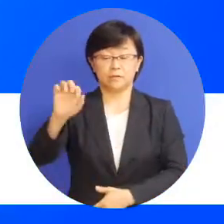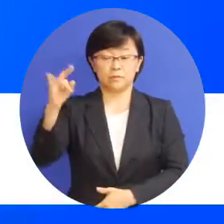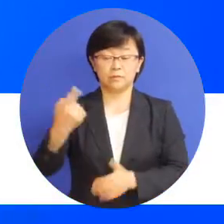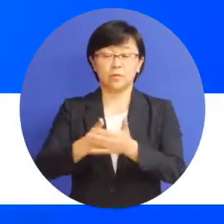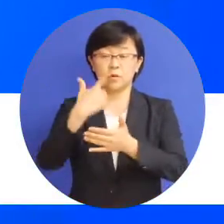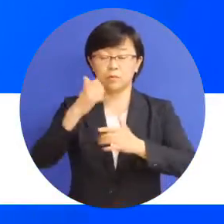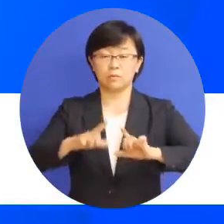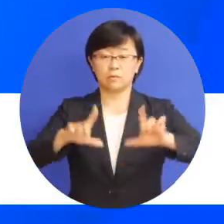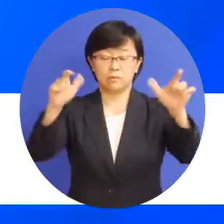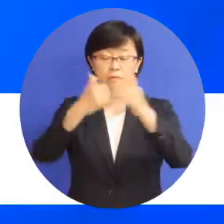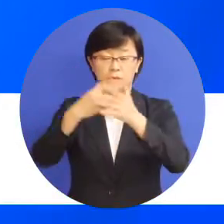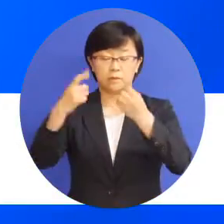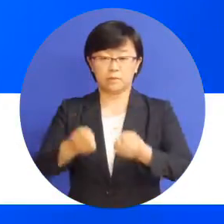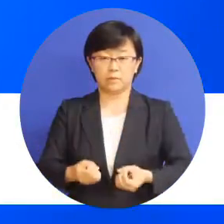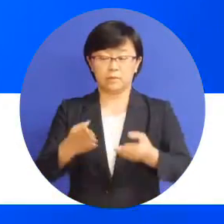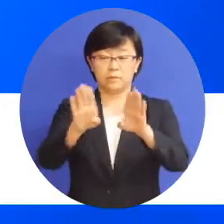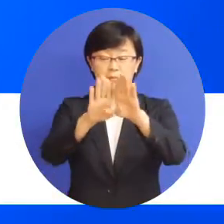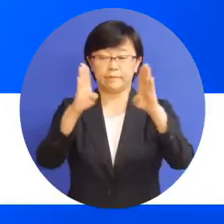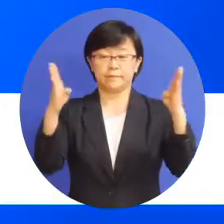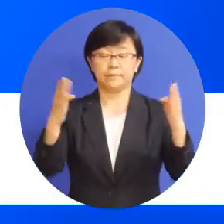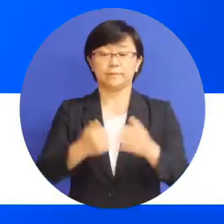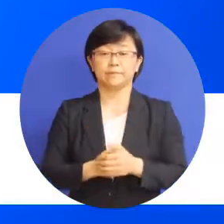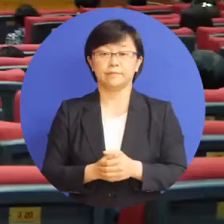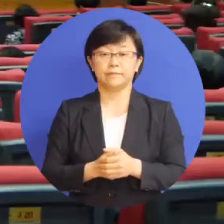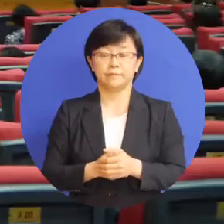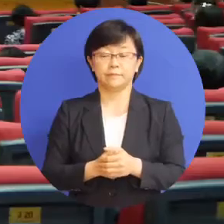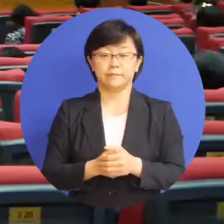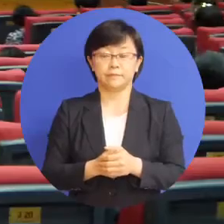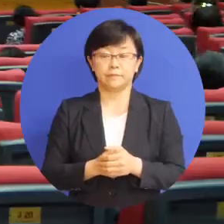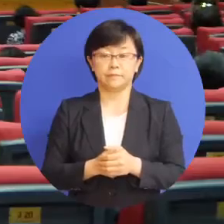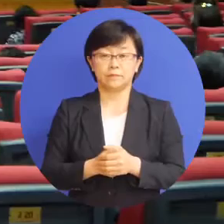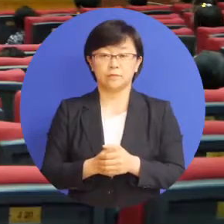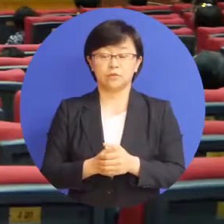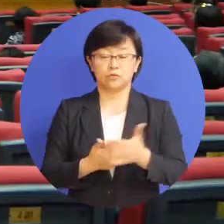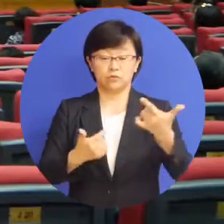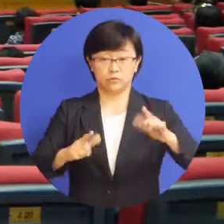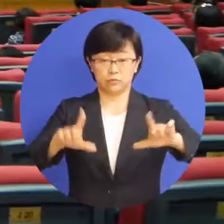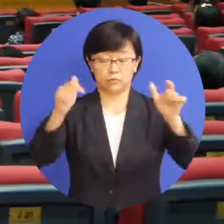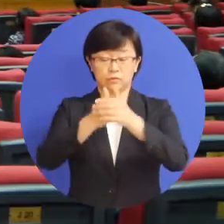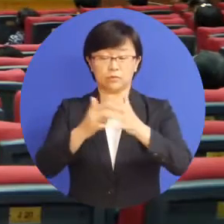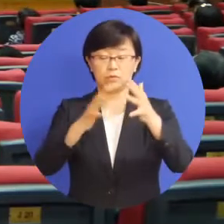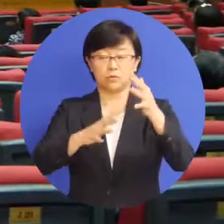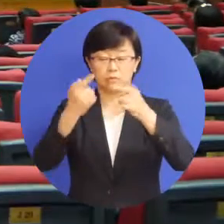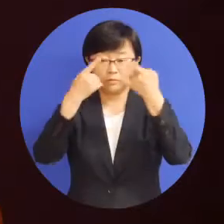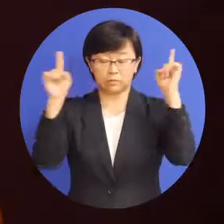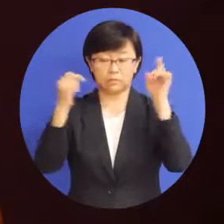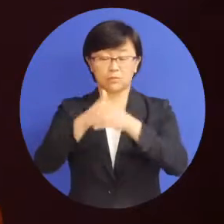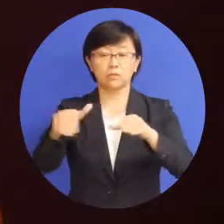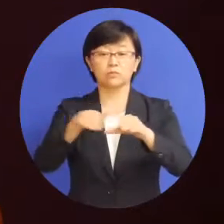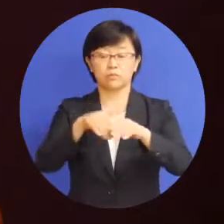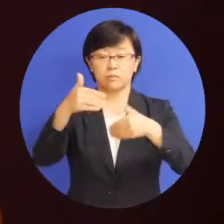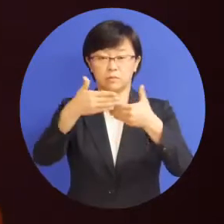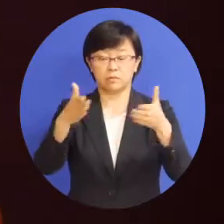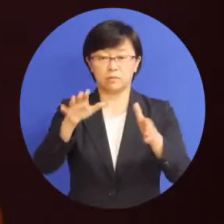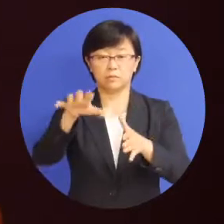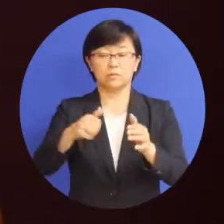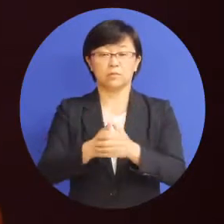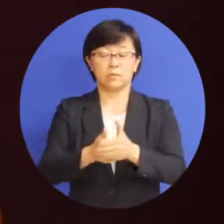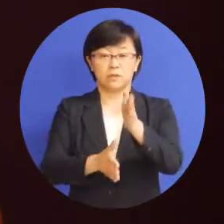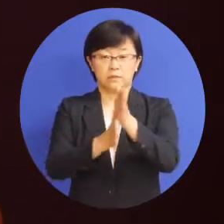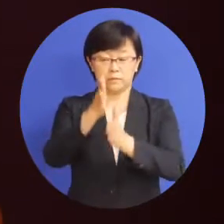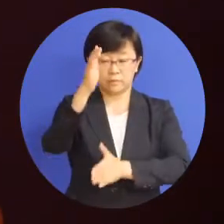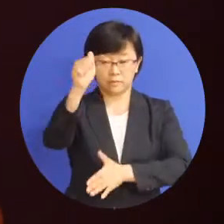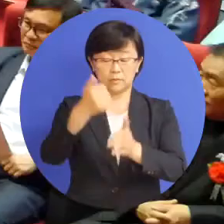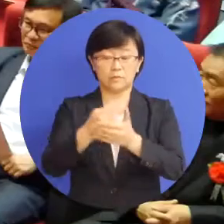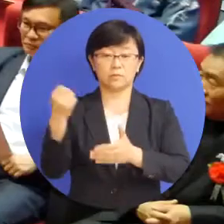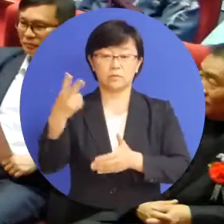제44회 어버이날 기념행사가 열렸습니다. 지난 6일 공주대학교 백제교육문화관에서 오시덕